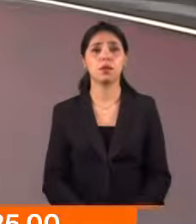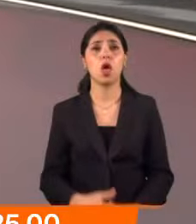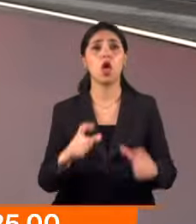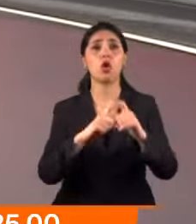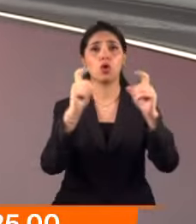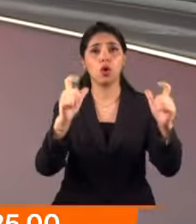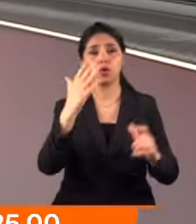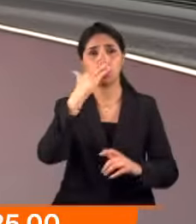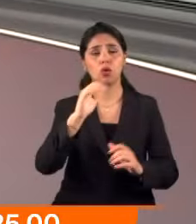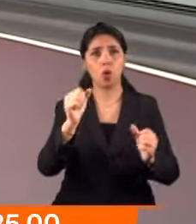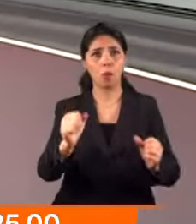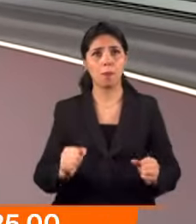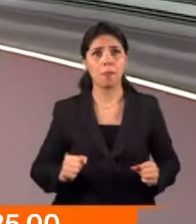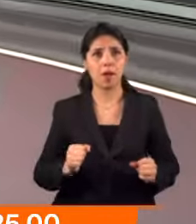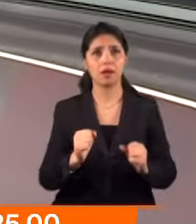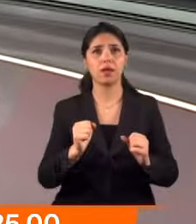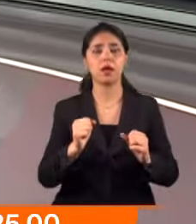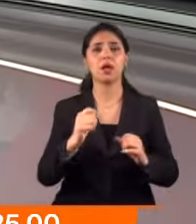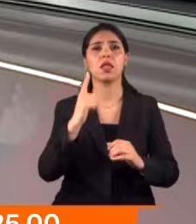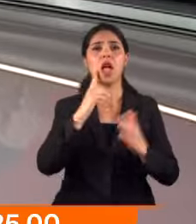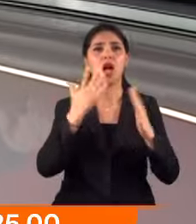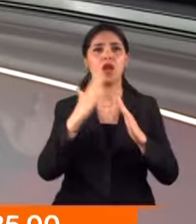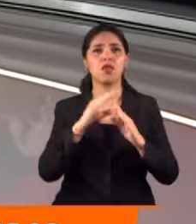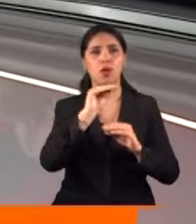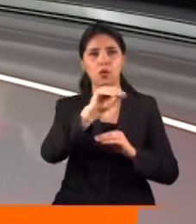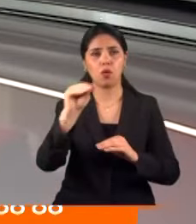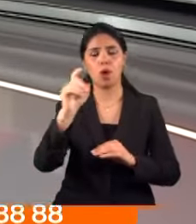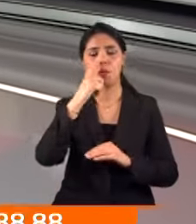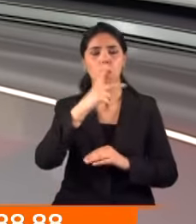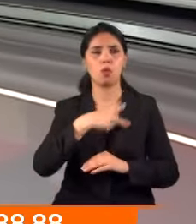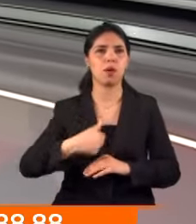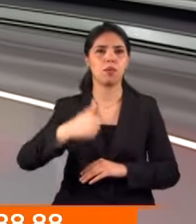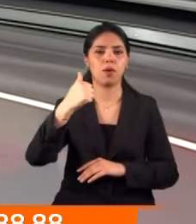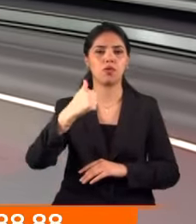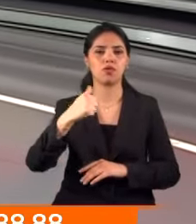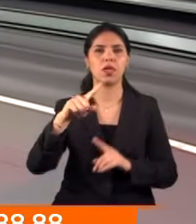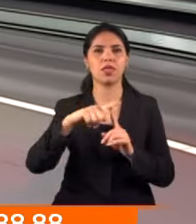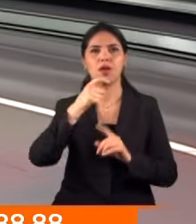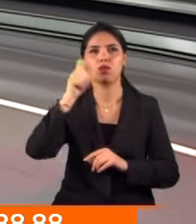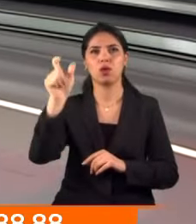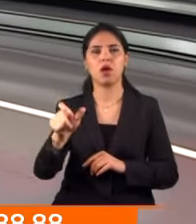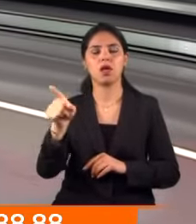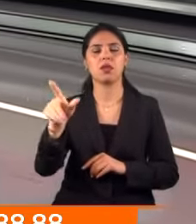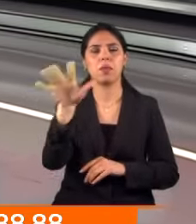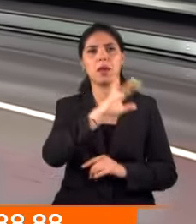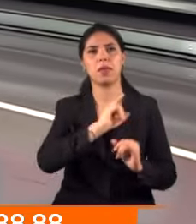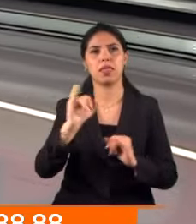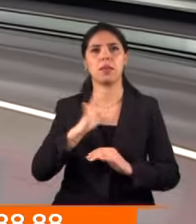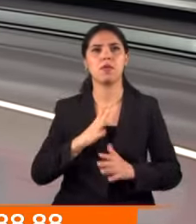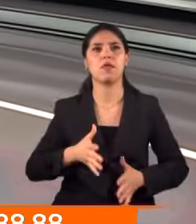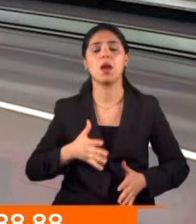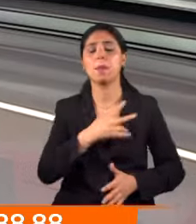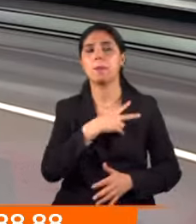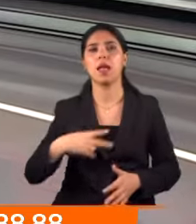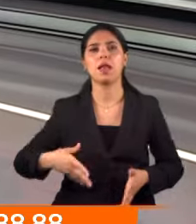Gölcük Tabiat Parkı'nı bungalov evleri açan Bolu Belediye Başkanı Tanju Özcan protesto ediliyor. Belediye binası önünde başlayan